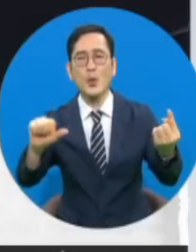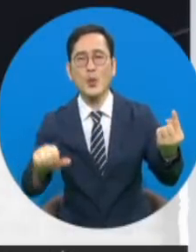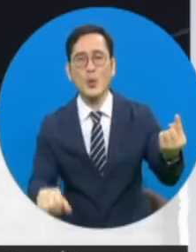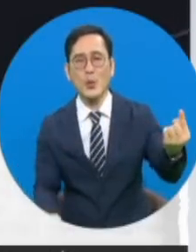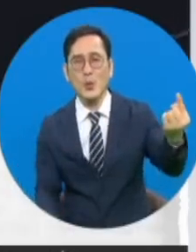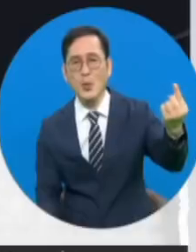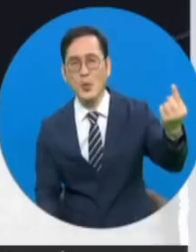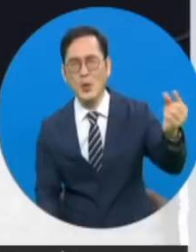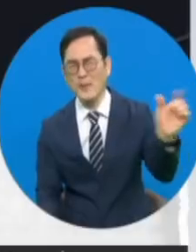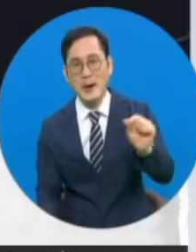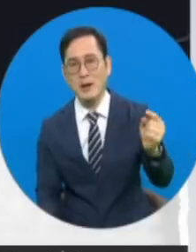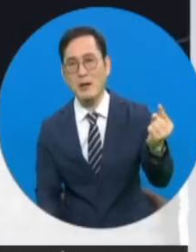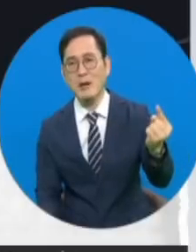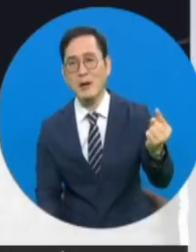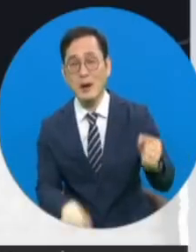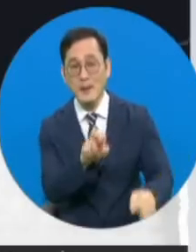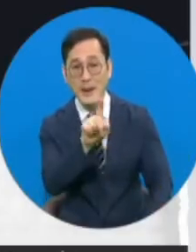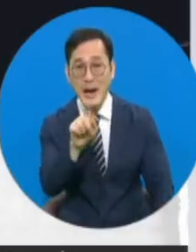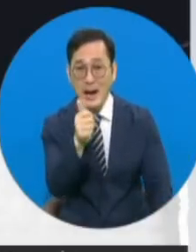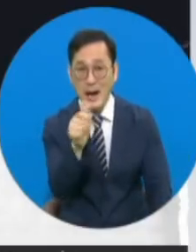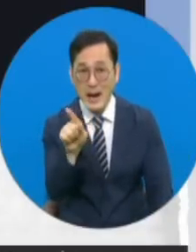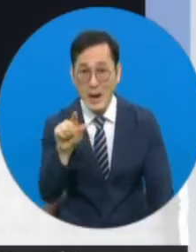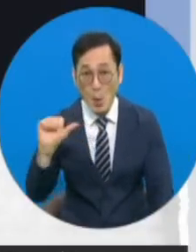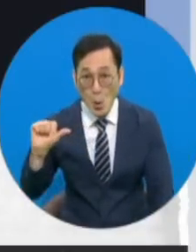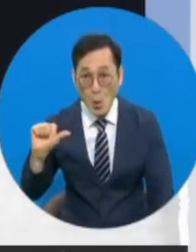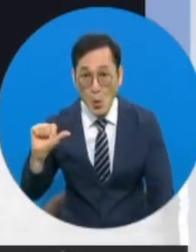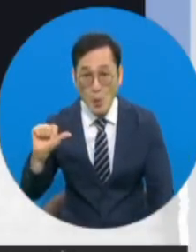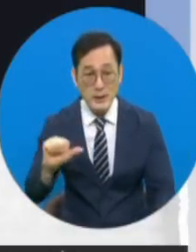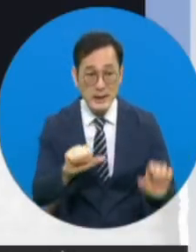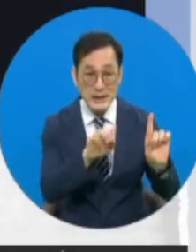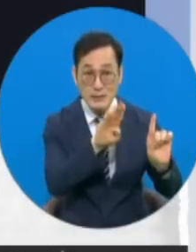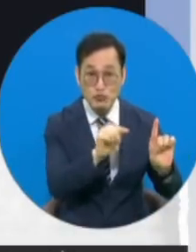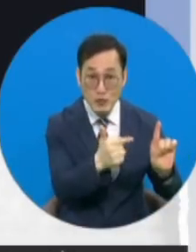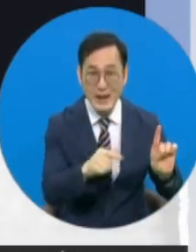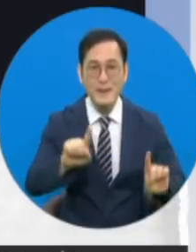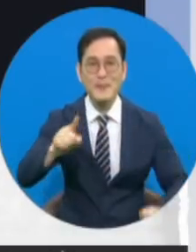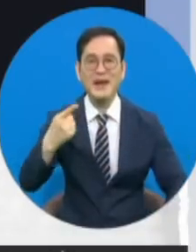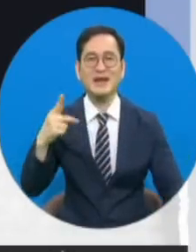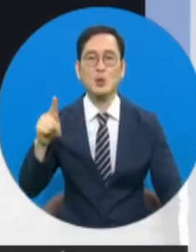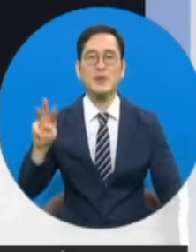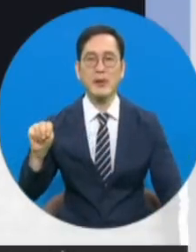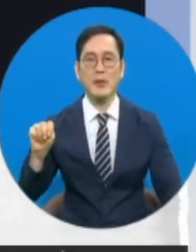국방부가 발표했던 것을 보면 마 오면은 분당 약 100km를